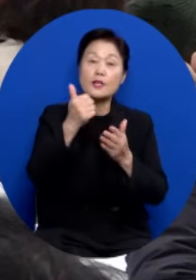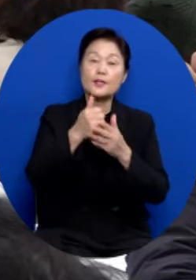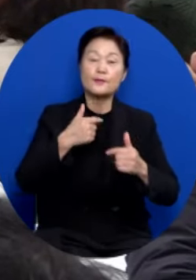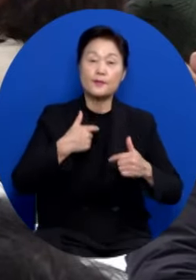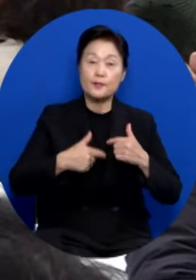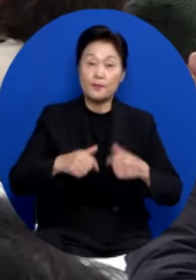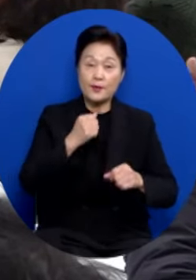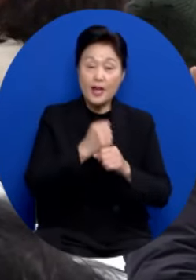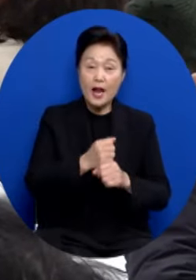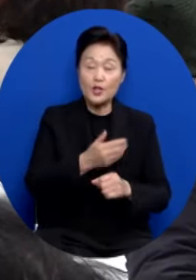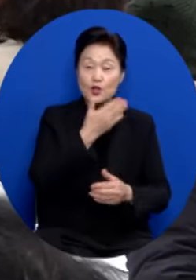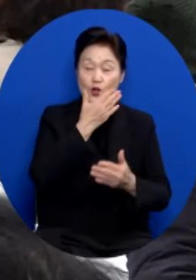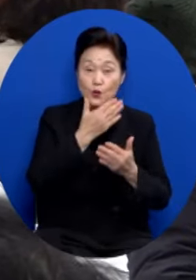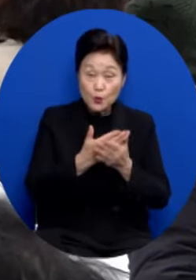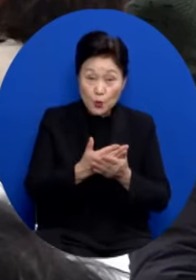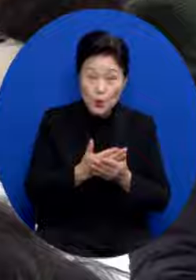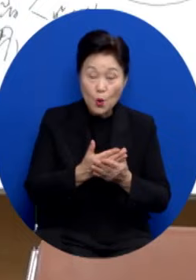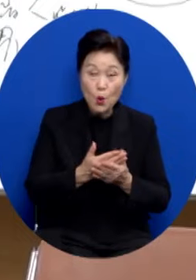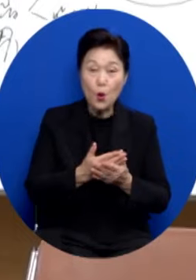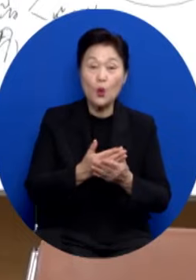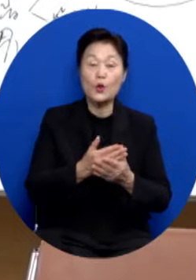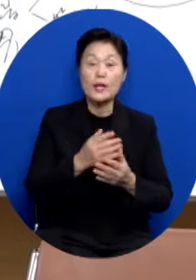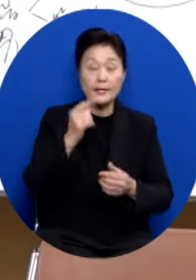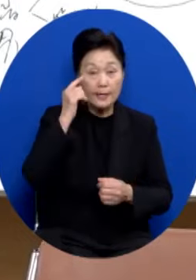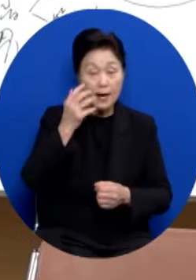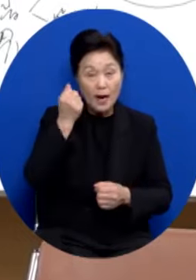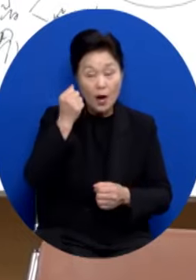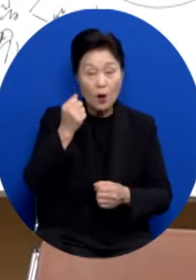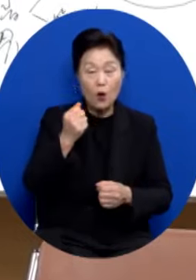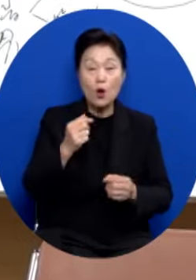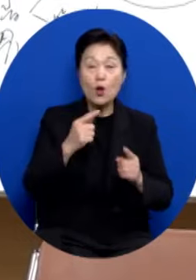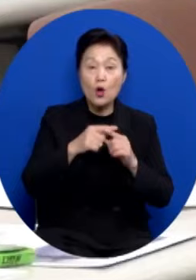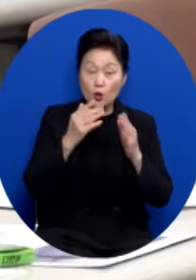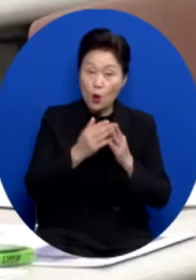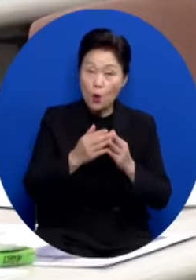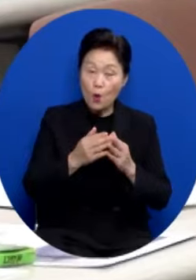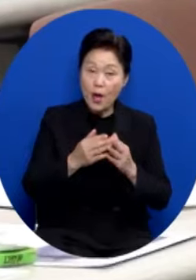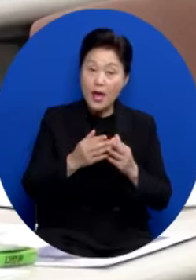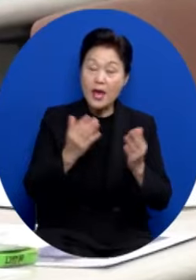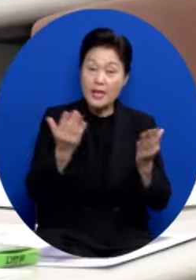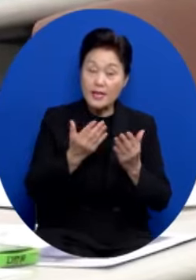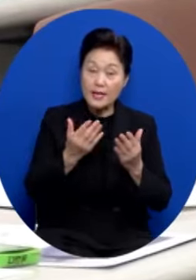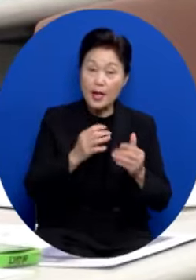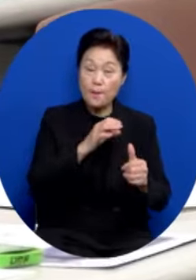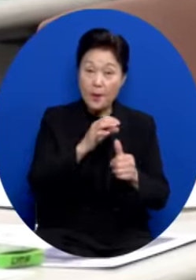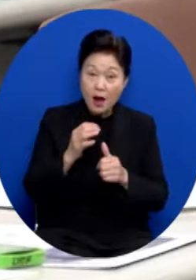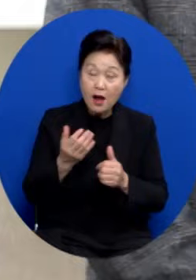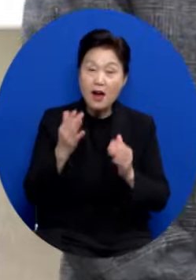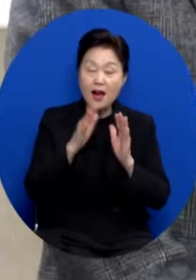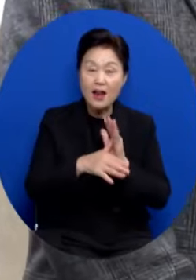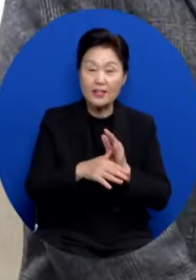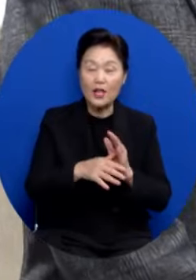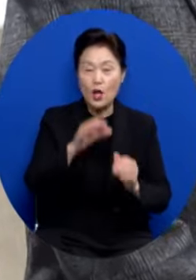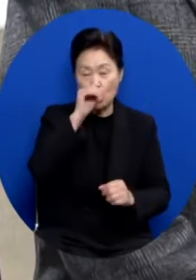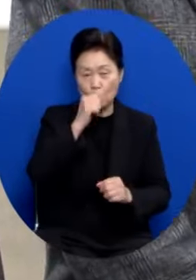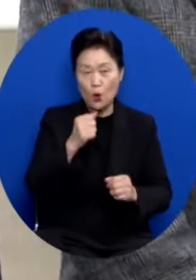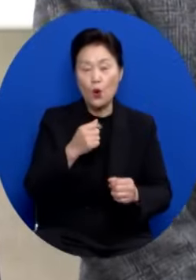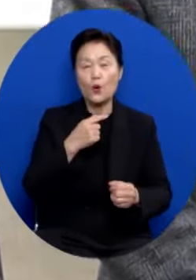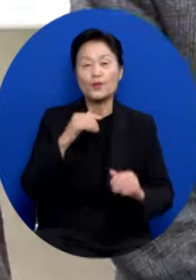기쁘시게 하는 핵심 가치를 발견하고 그것을 목회에 적용할 때 진정한 성장을 경험할 수 있을 것이라고